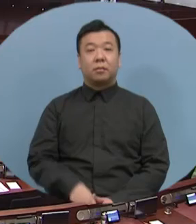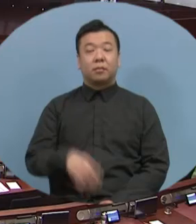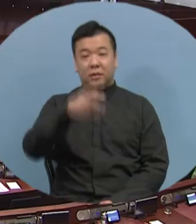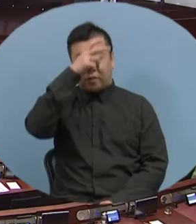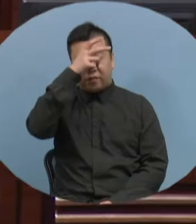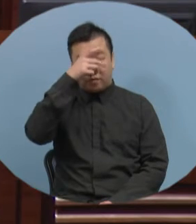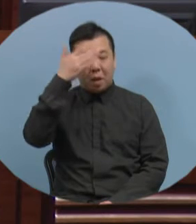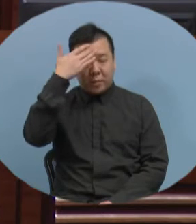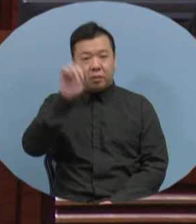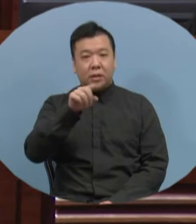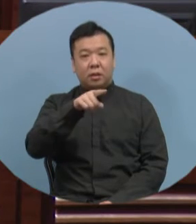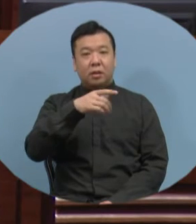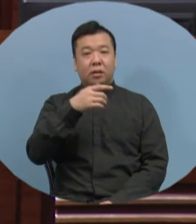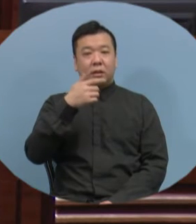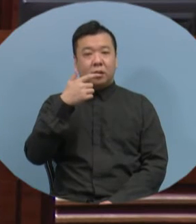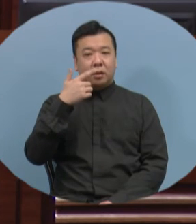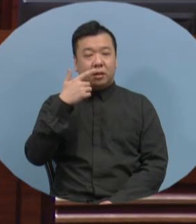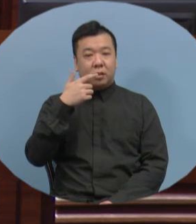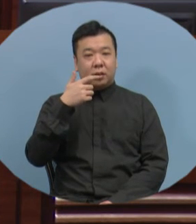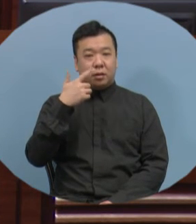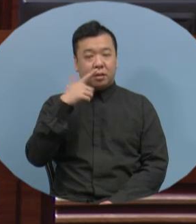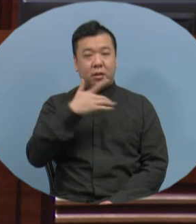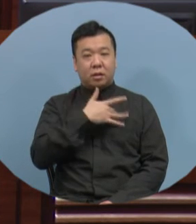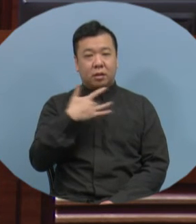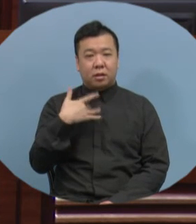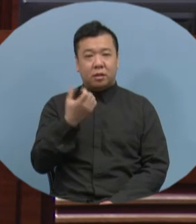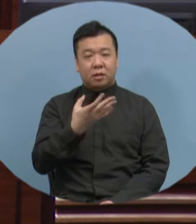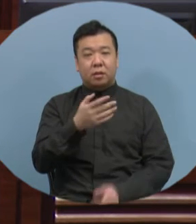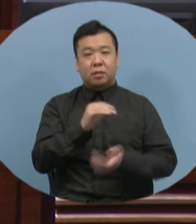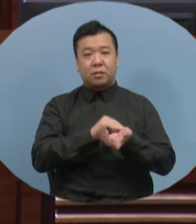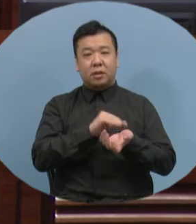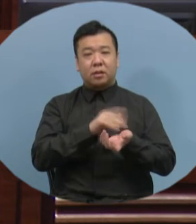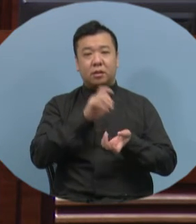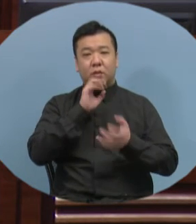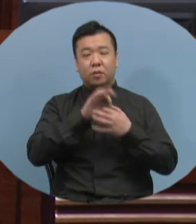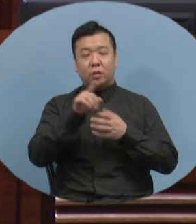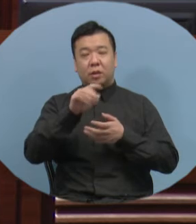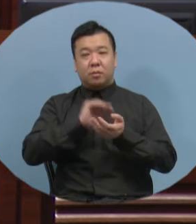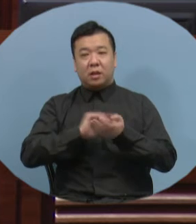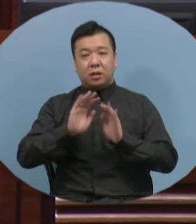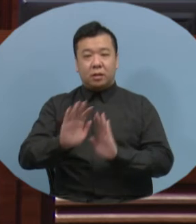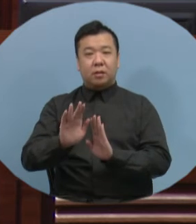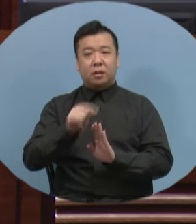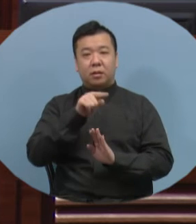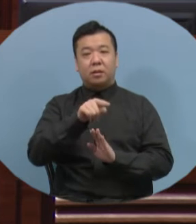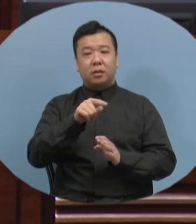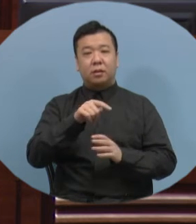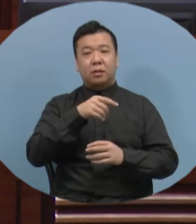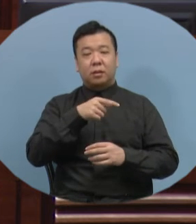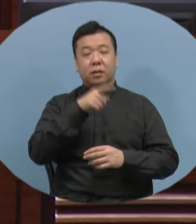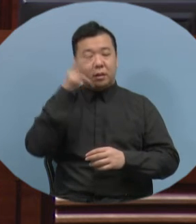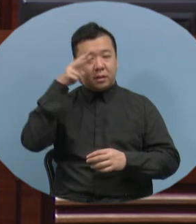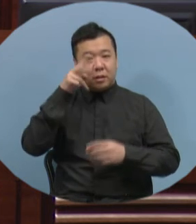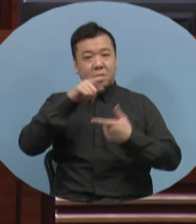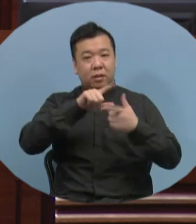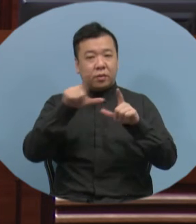政府係好明白咧，持續嘅新型冠狀病毒疫情同埋相關嘅防疫抗疫措施咧，係對市